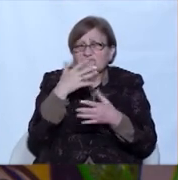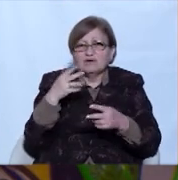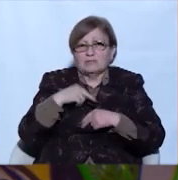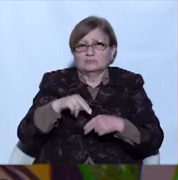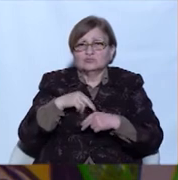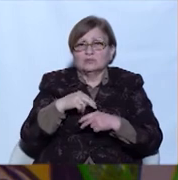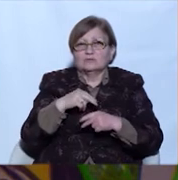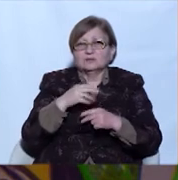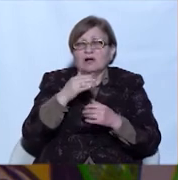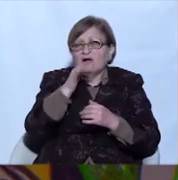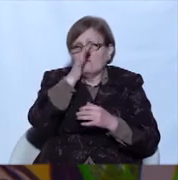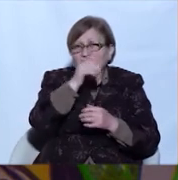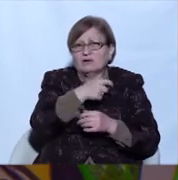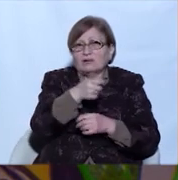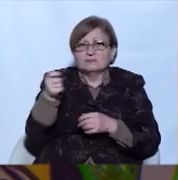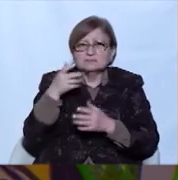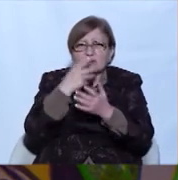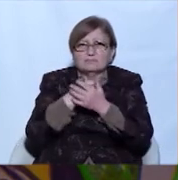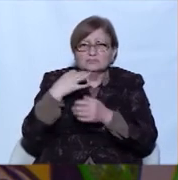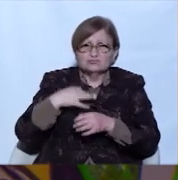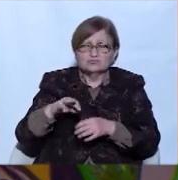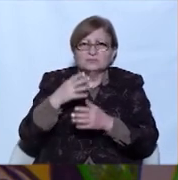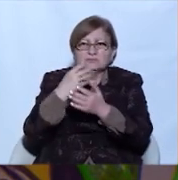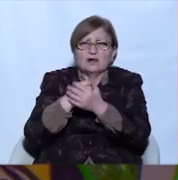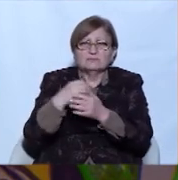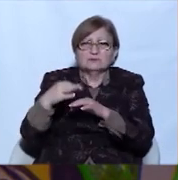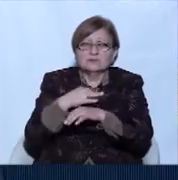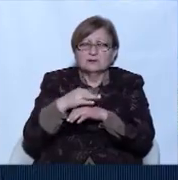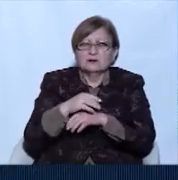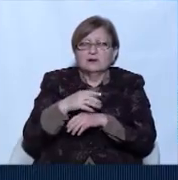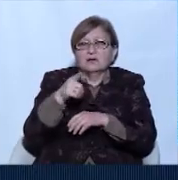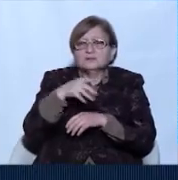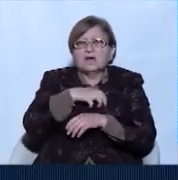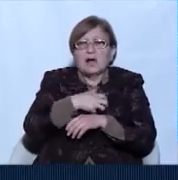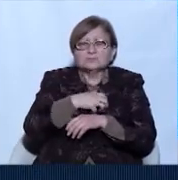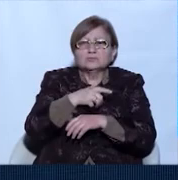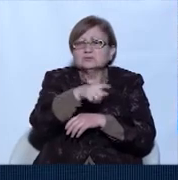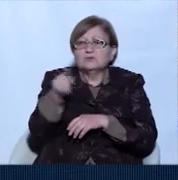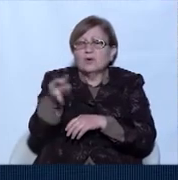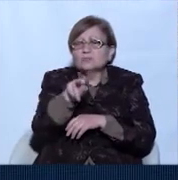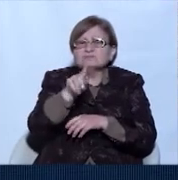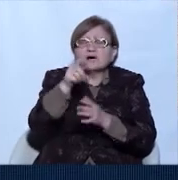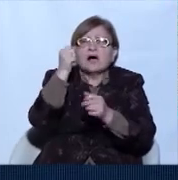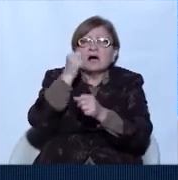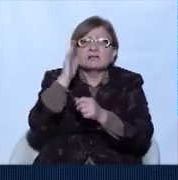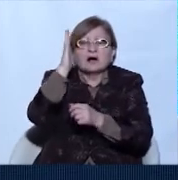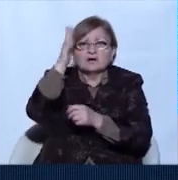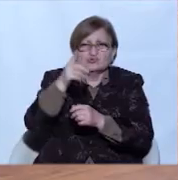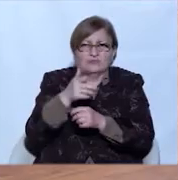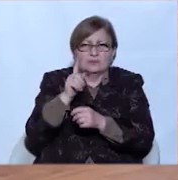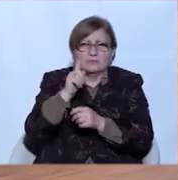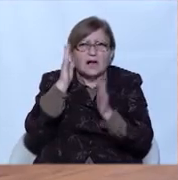ინახავს თავის შვილს, თავის მეუღლეს. თქვენ რა გეშველებათო ხვალო, მათე უვნება.